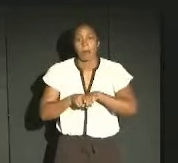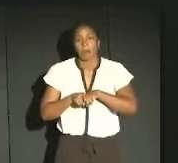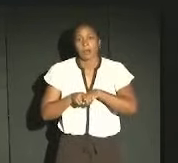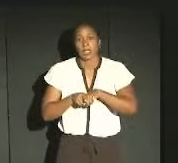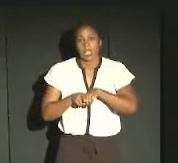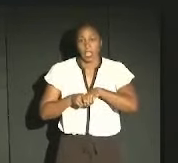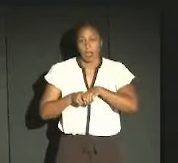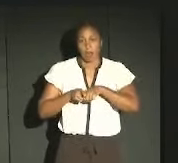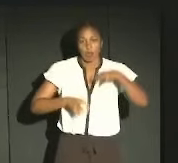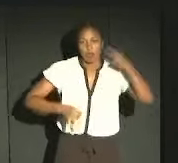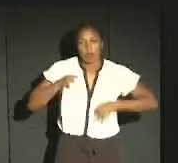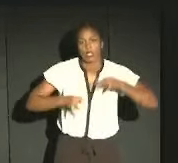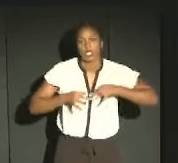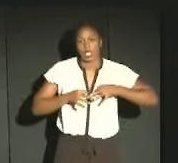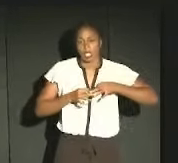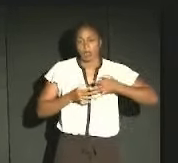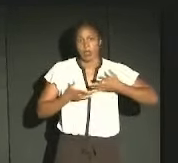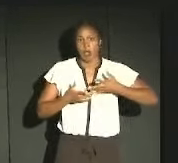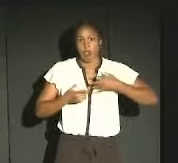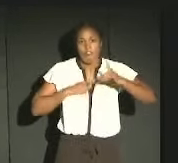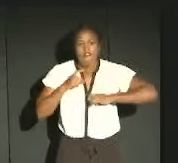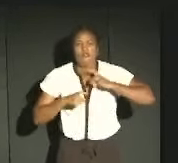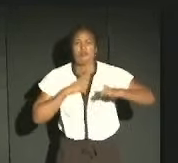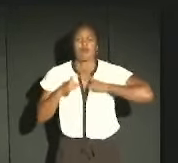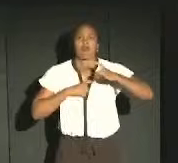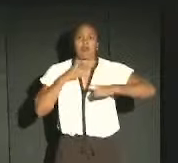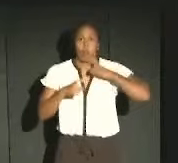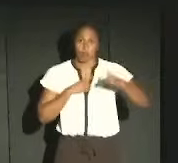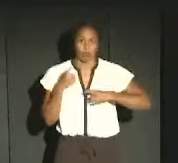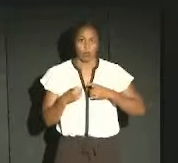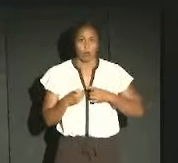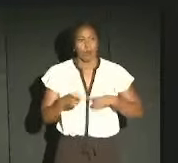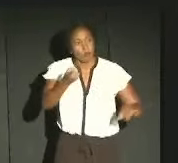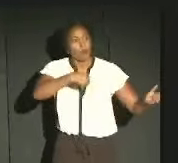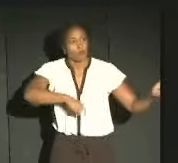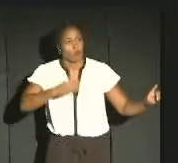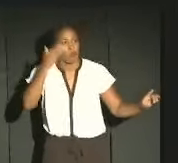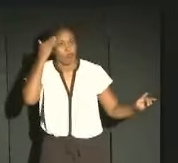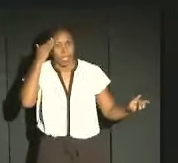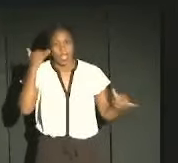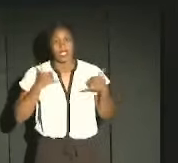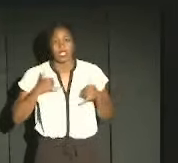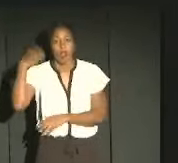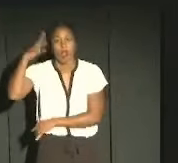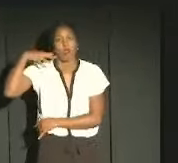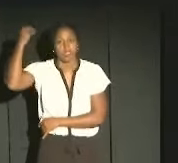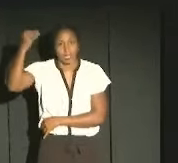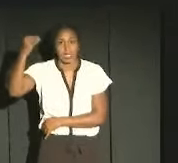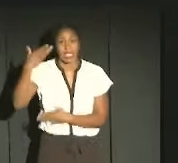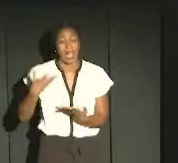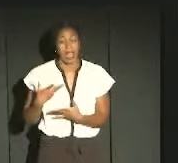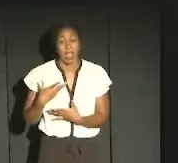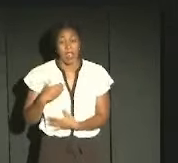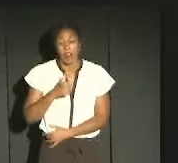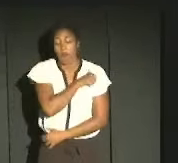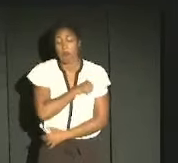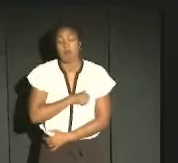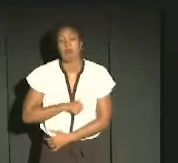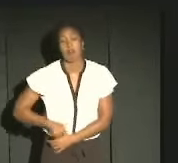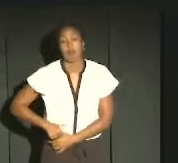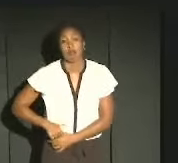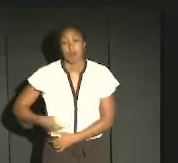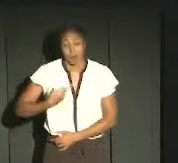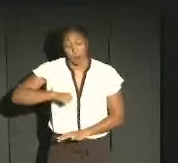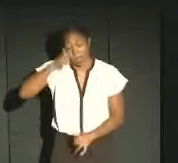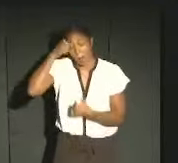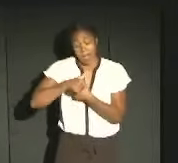la justice avec une répression que vous avez connu vous dans les Antill de manière extrêmement forte je me rappelle et nous